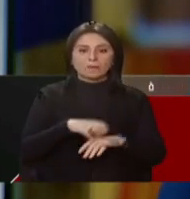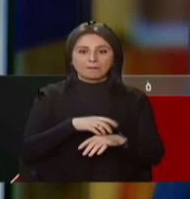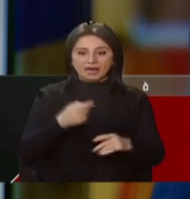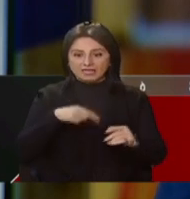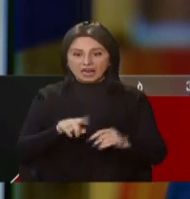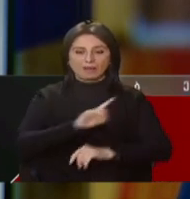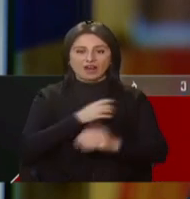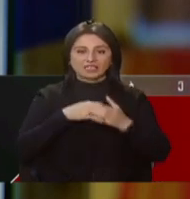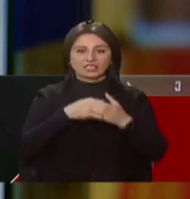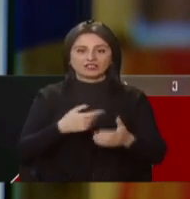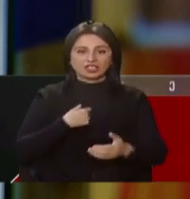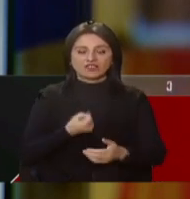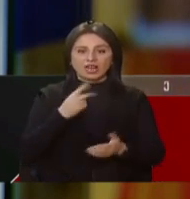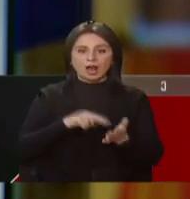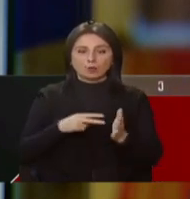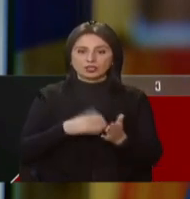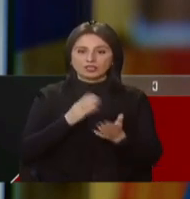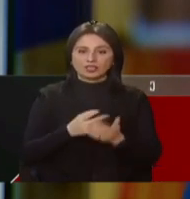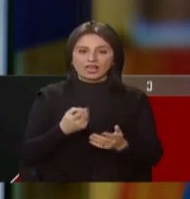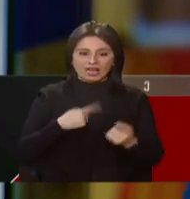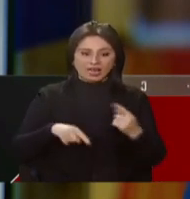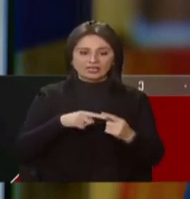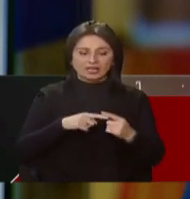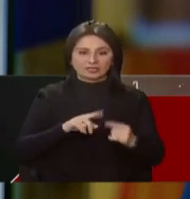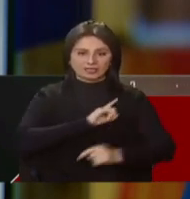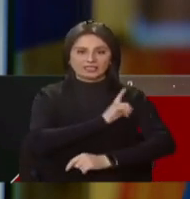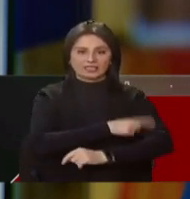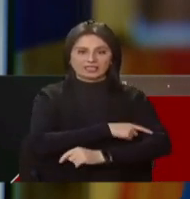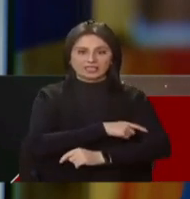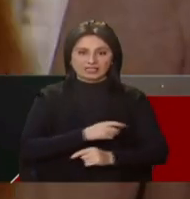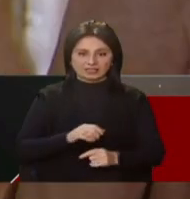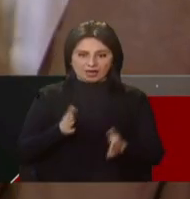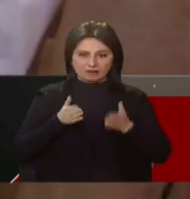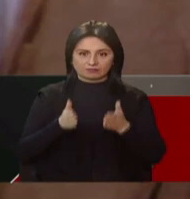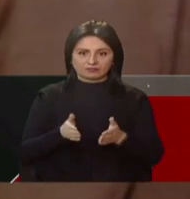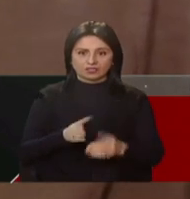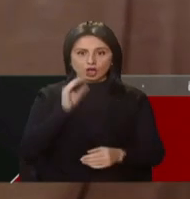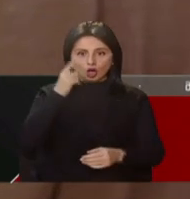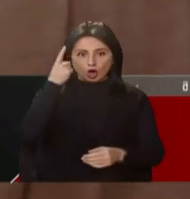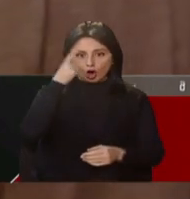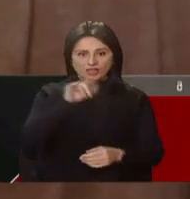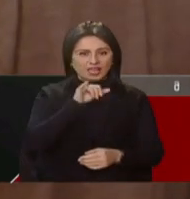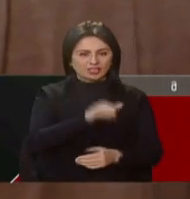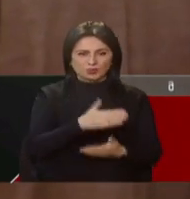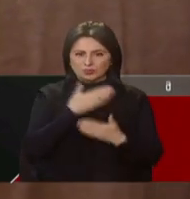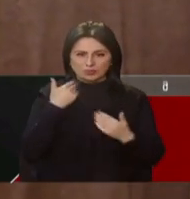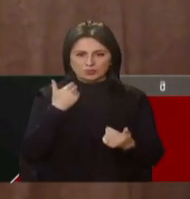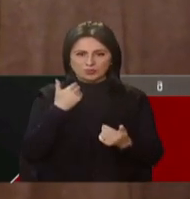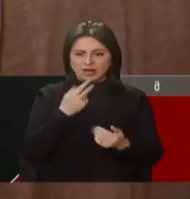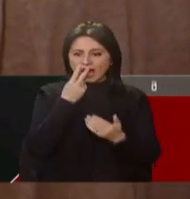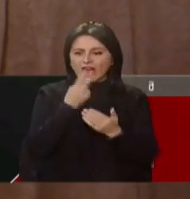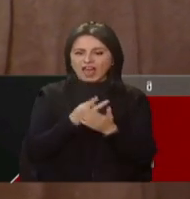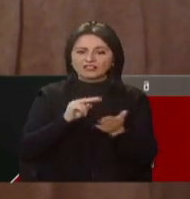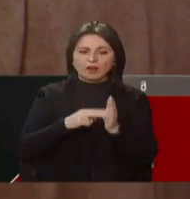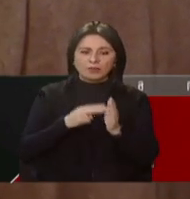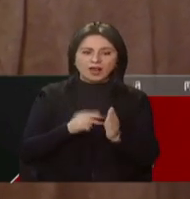uvide zgadzile rebuli, ce ni am uțana aris, ertian zlieri, protestauri pronti. Tot sa idee argagacnia, da, argag schedoar